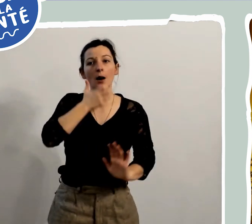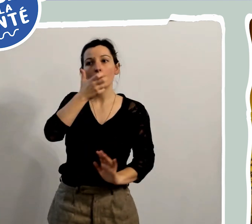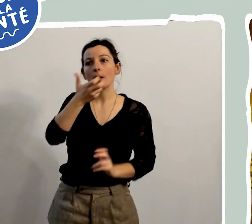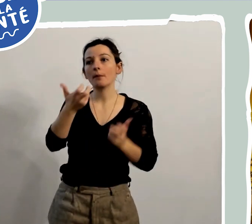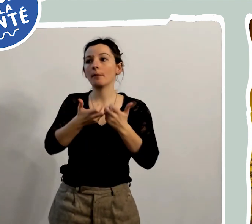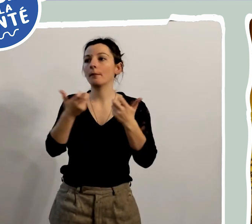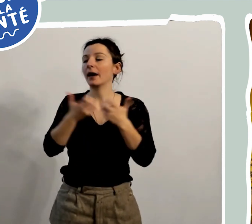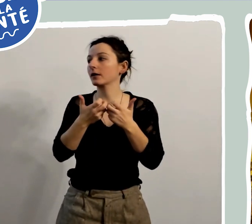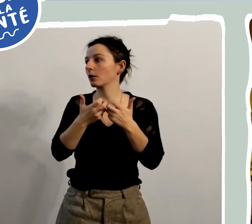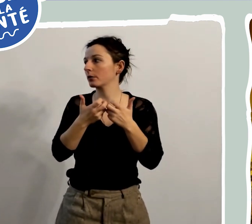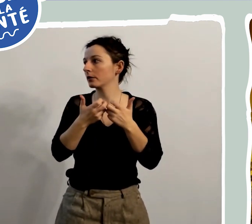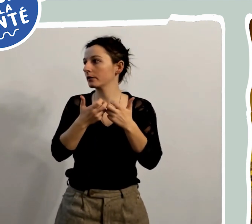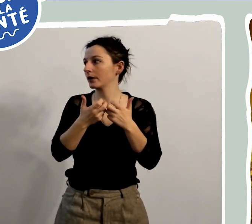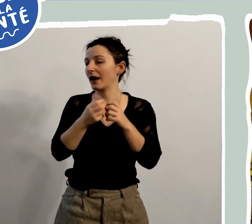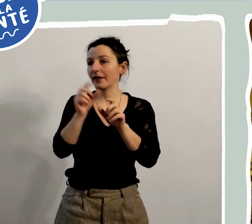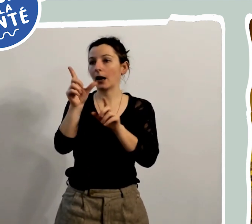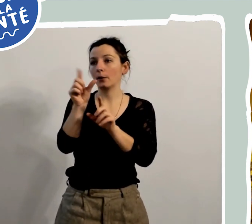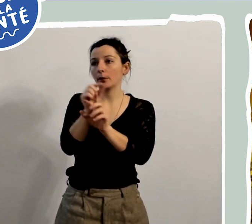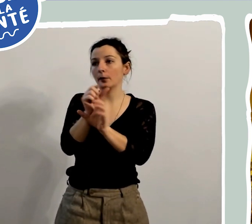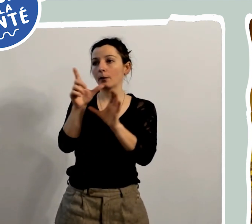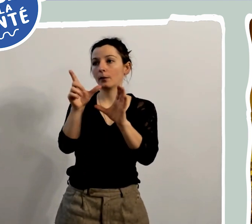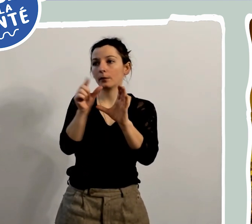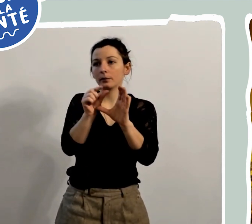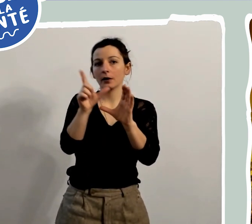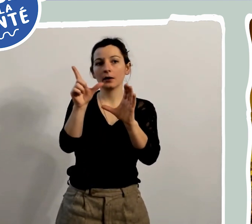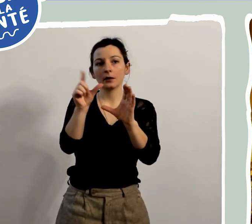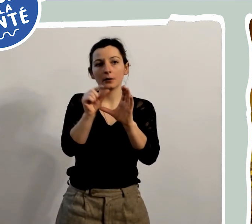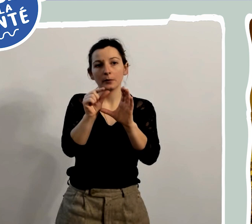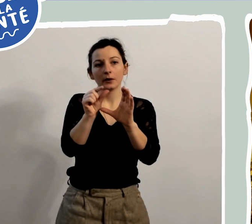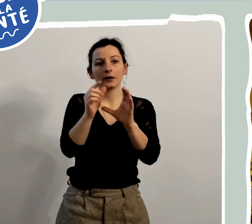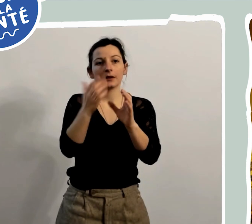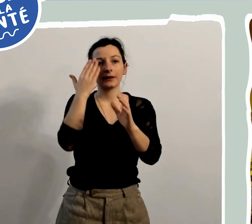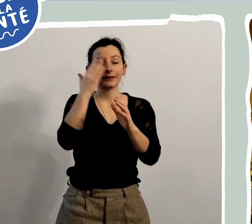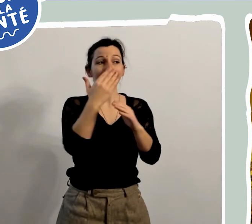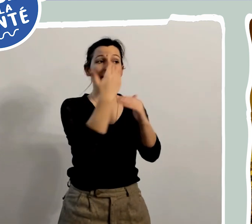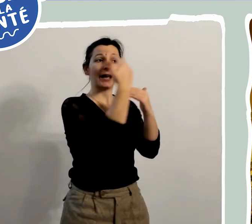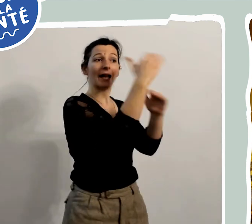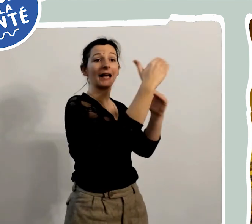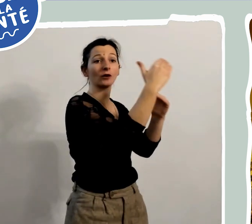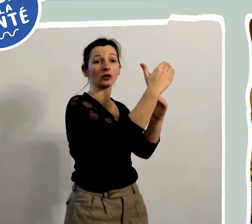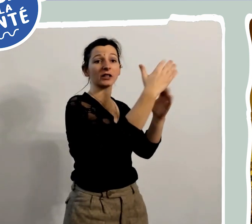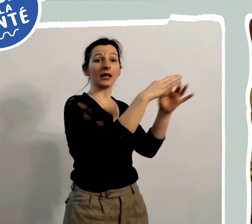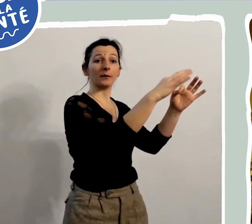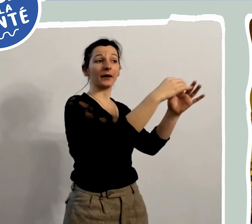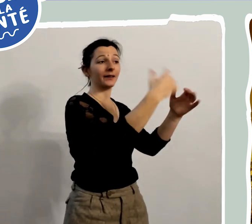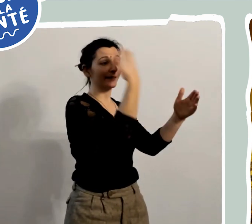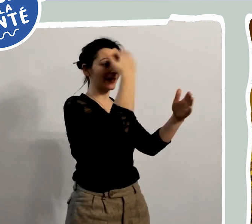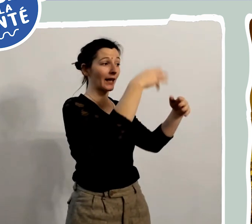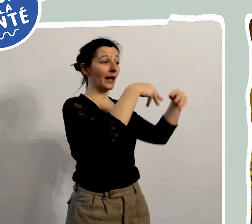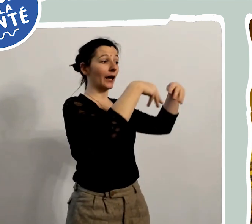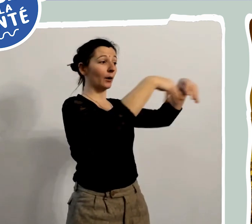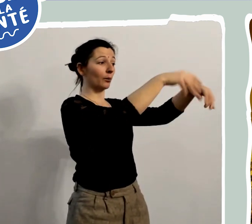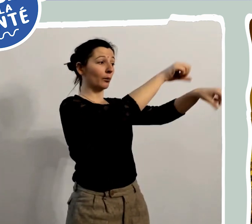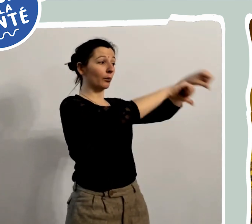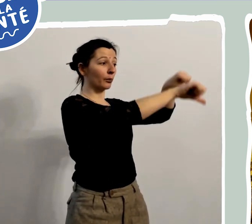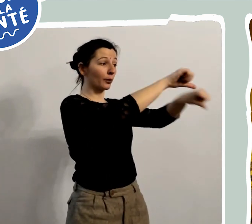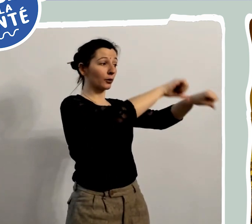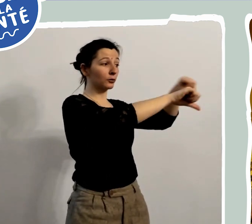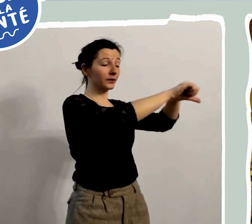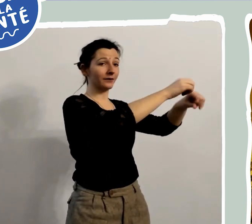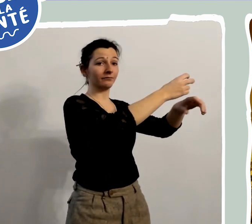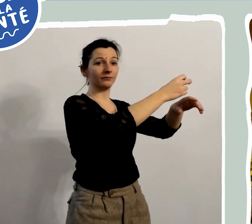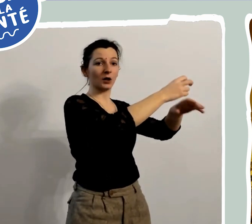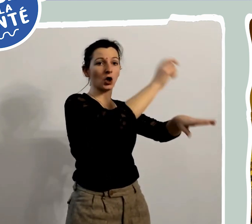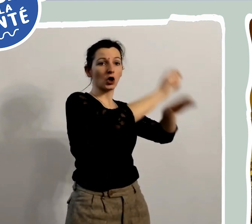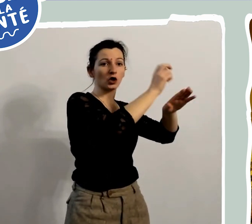référence, pour l'épaisseur, c'était plutôt pour les pommes en fait, hein, quand elles viennent de l'étranger, hein, qui sont traitées dans des grandes zones